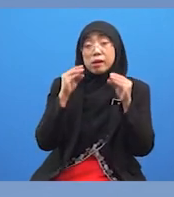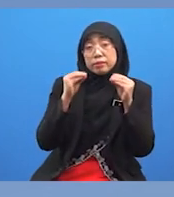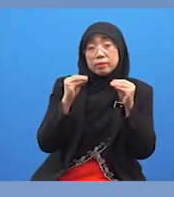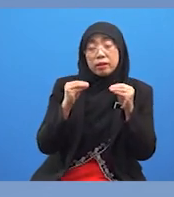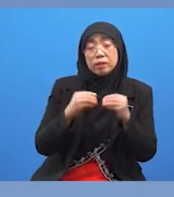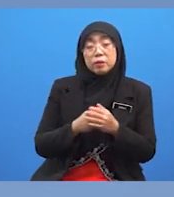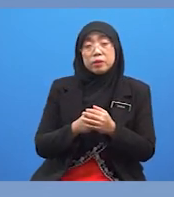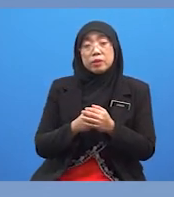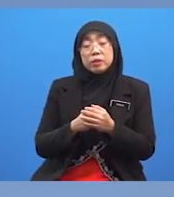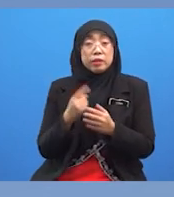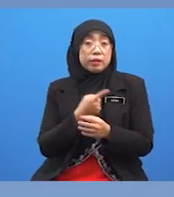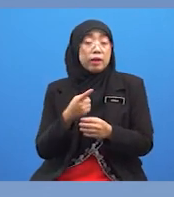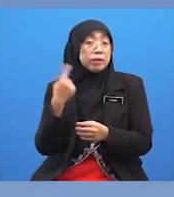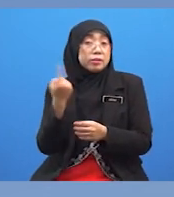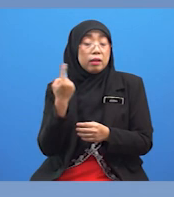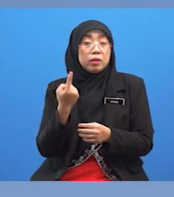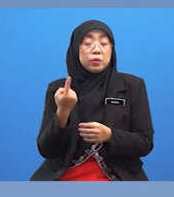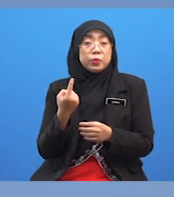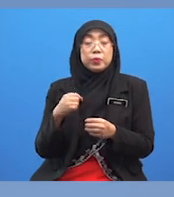daripada Allah Subhanahu Wa Taala.